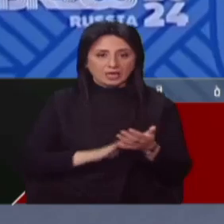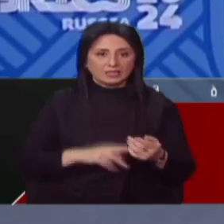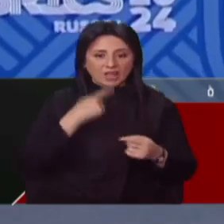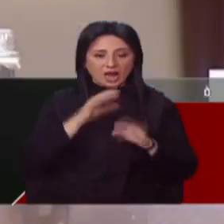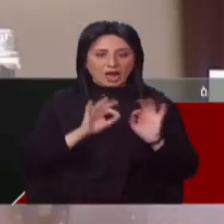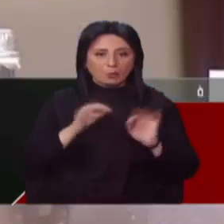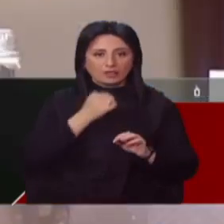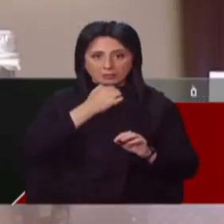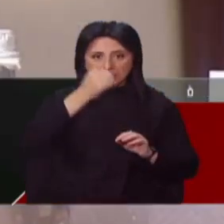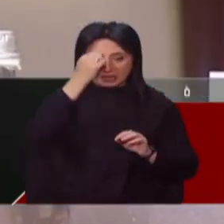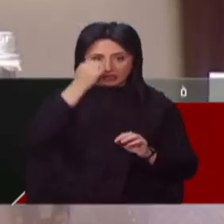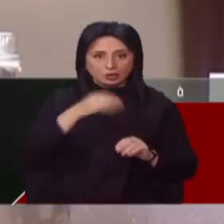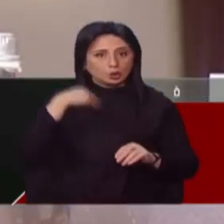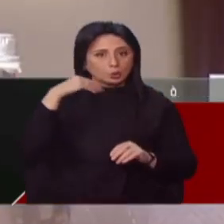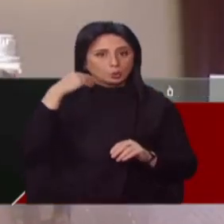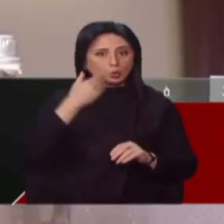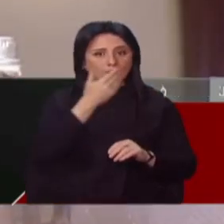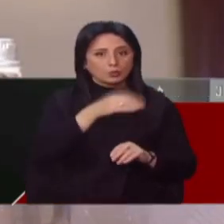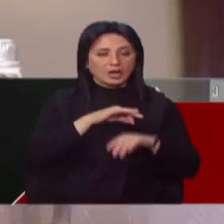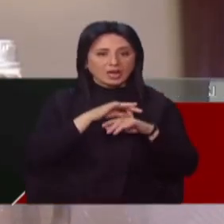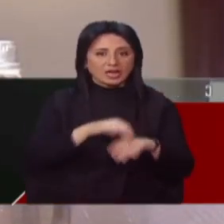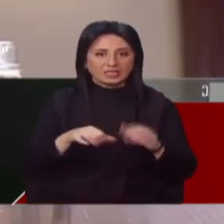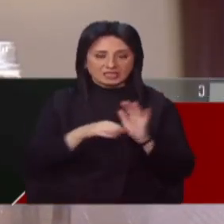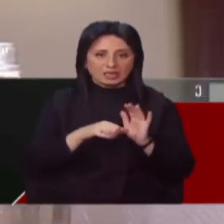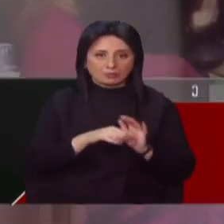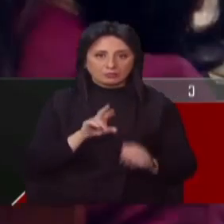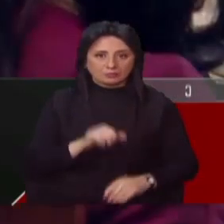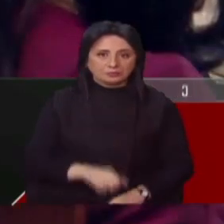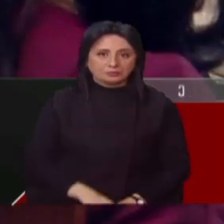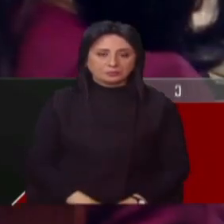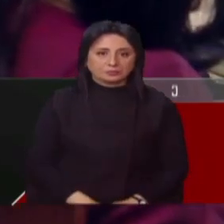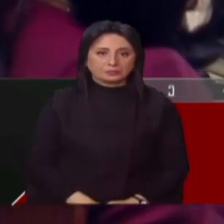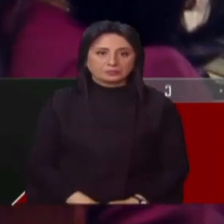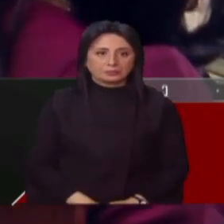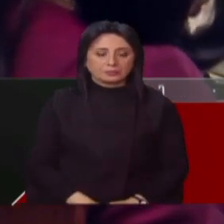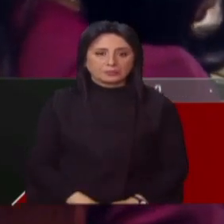გაგრძელებას და გამოხატავს მადლიერებას თურქეთის მიერ გაწეული სამუშაოსთვის.